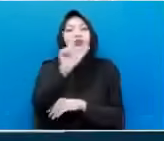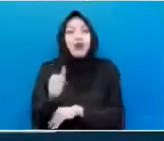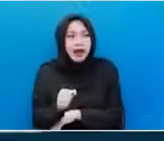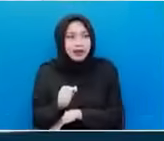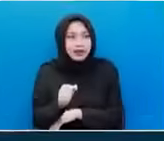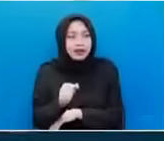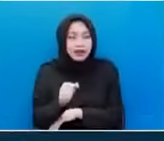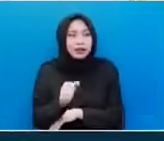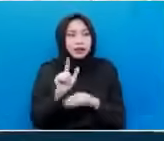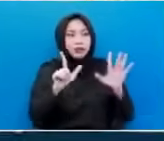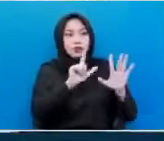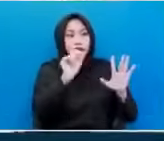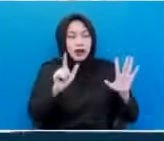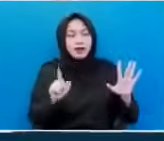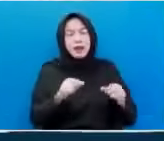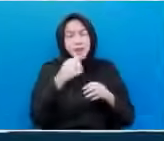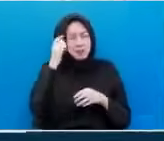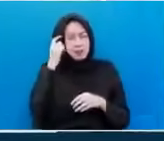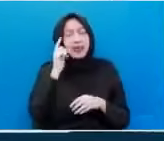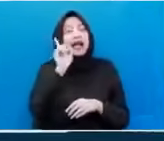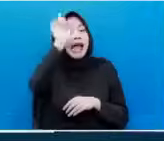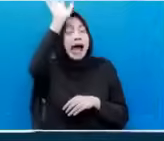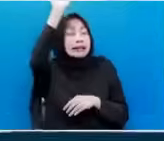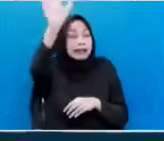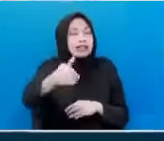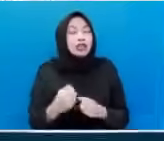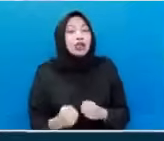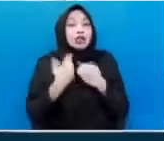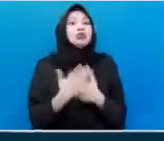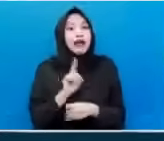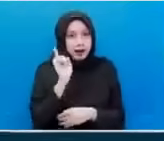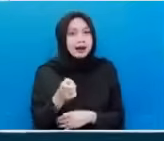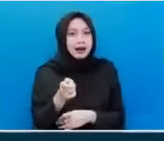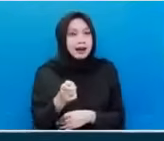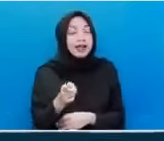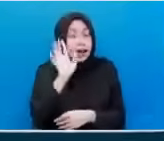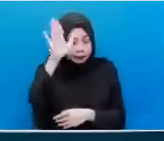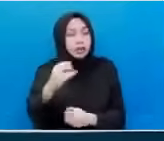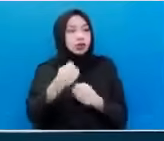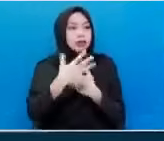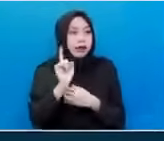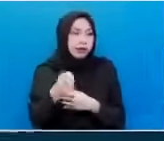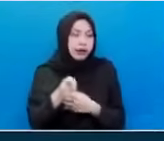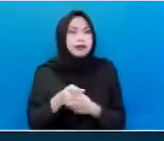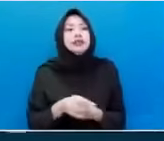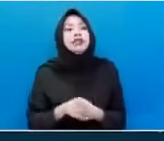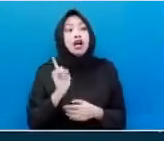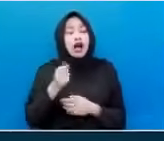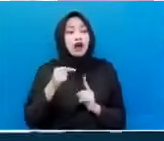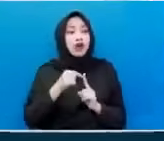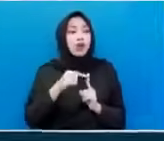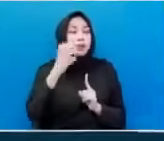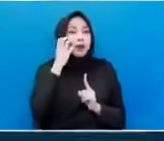banyak sekali ee kejutan yang kedua masuk ke pertanyaan nitia tadi saya tetap melihat bahwa ketika Prabowo sudah ada dalam